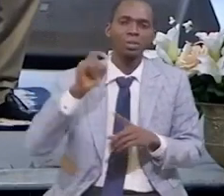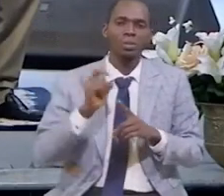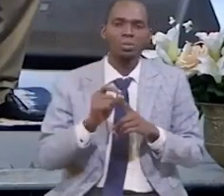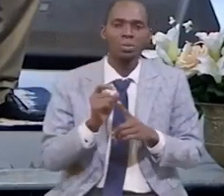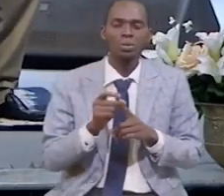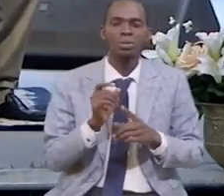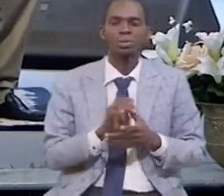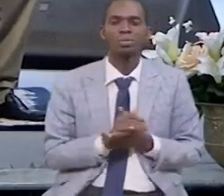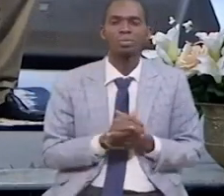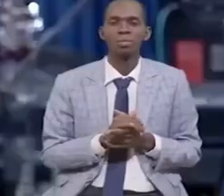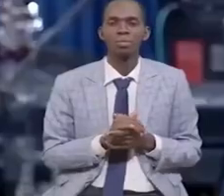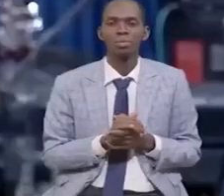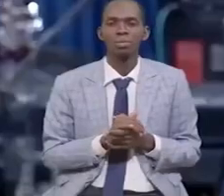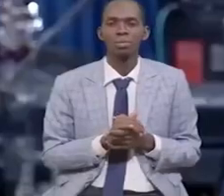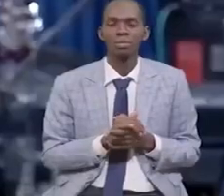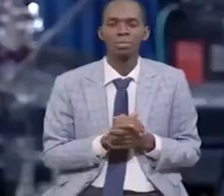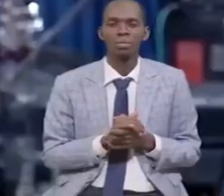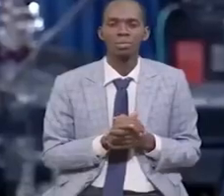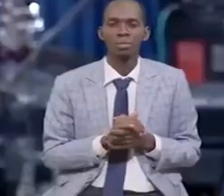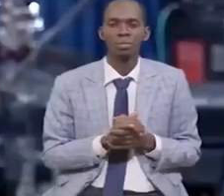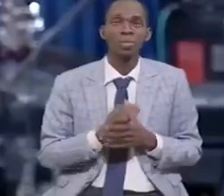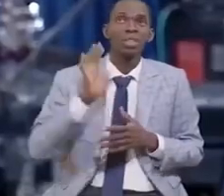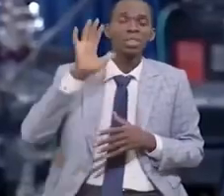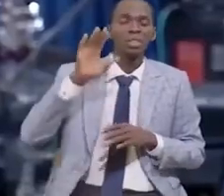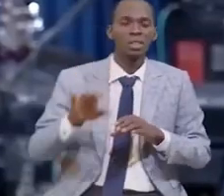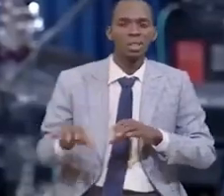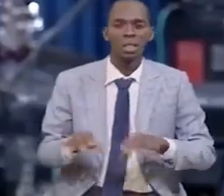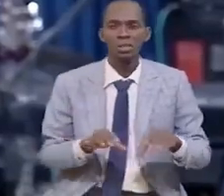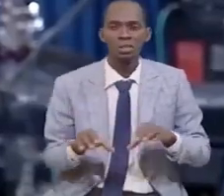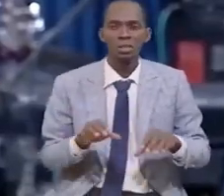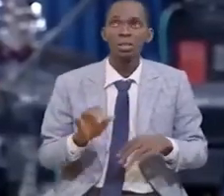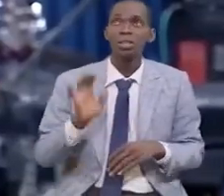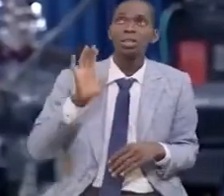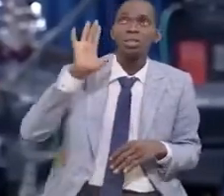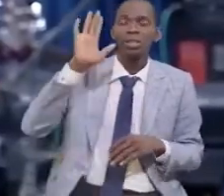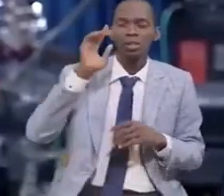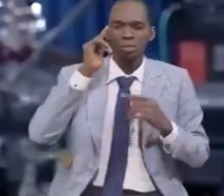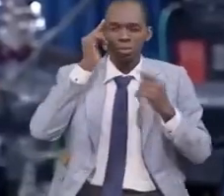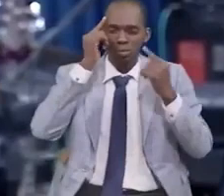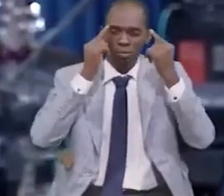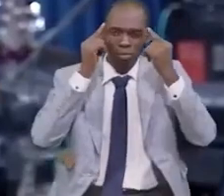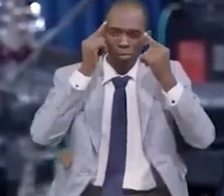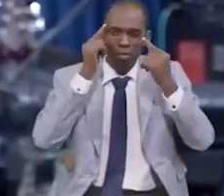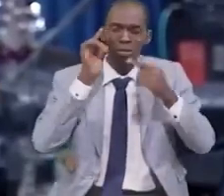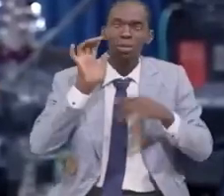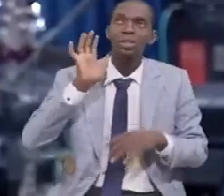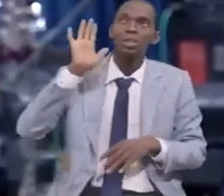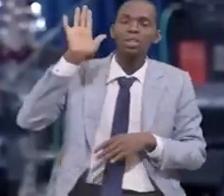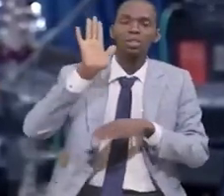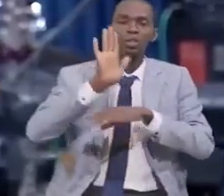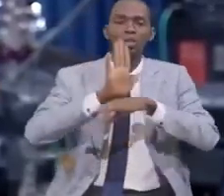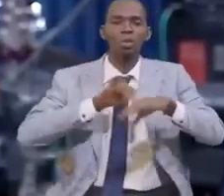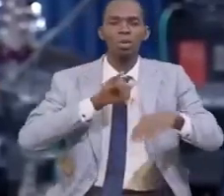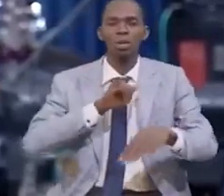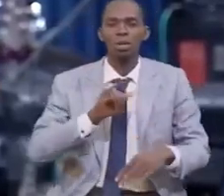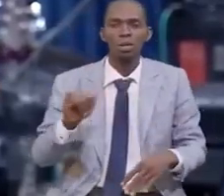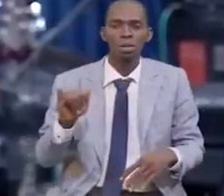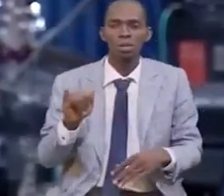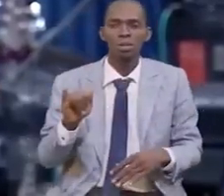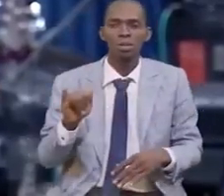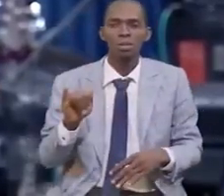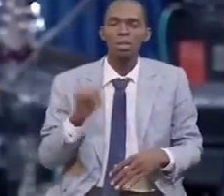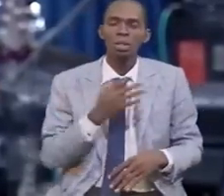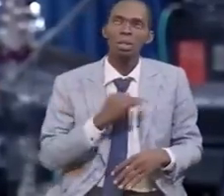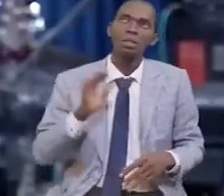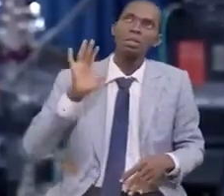మనం గమనిక కలిగి ఉండాలని పిలిచాడు. His action, తన చర్యల మీద. His thoughts, తన ఆలోచనల మీద. His calling, తన యొక్క పిలుపు మీద. And